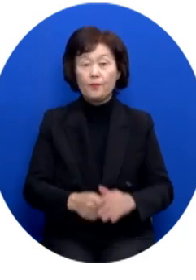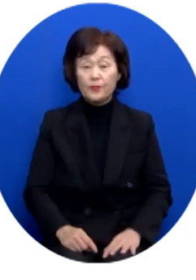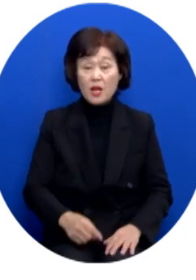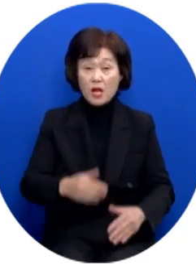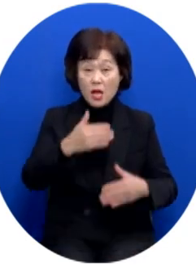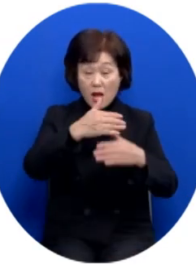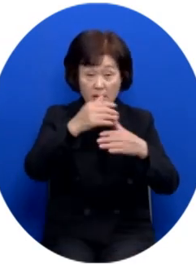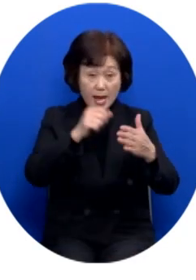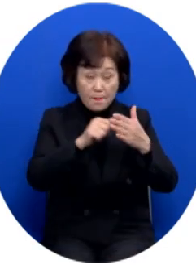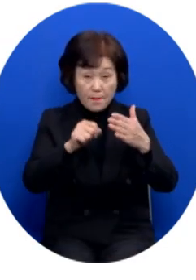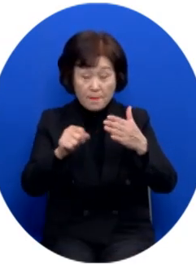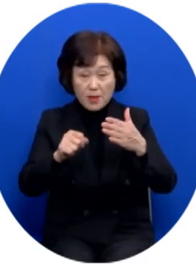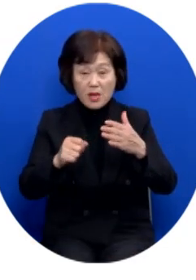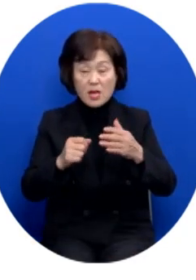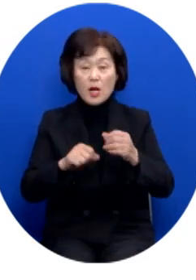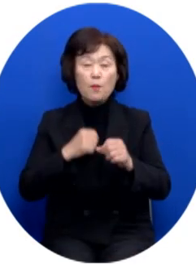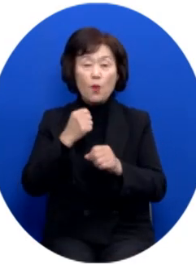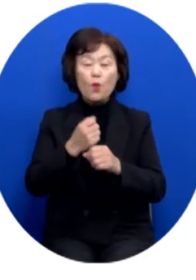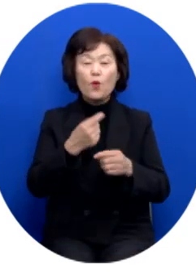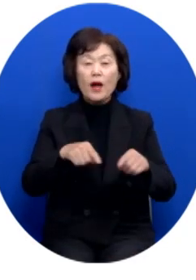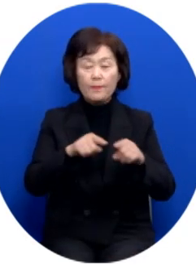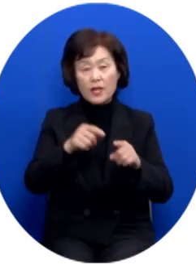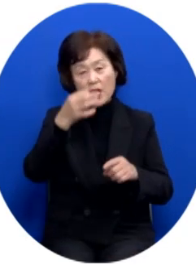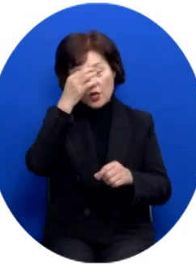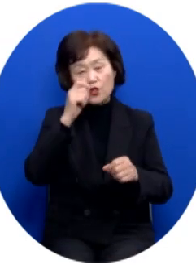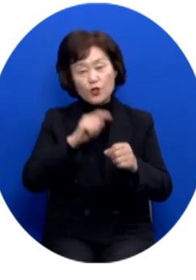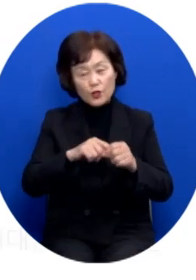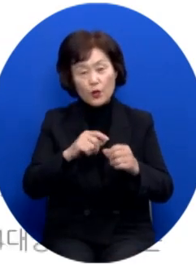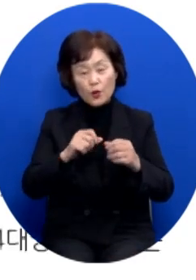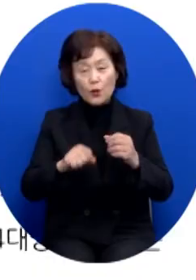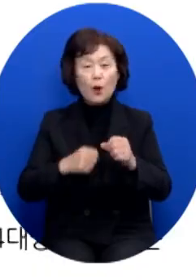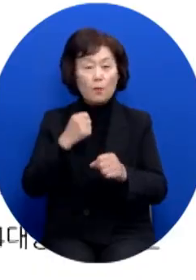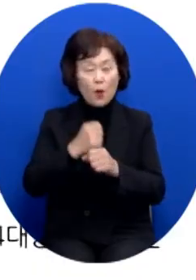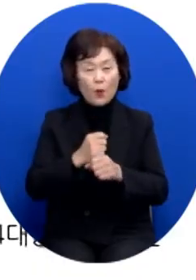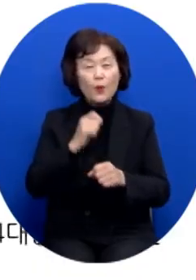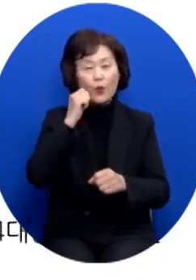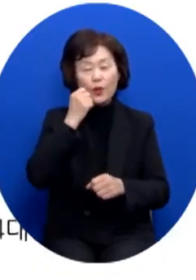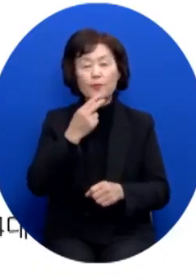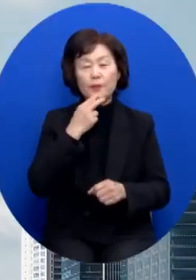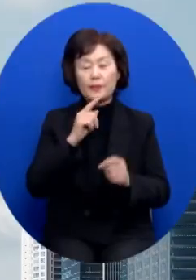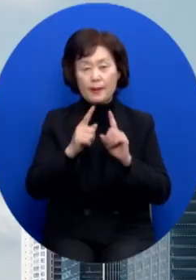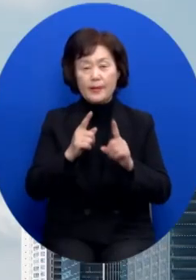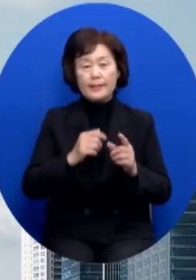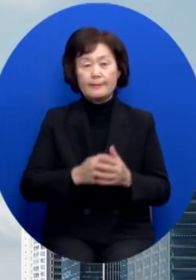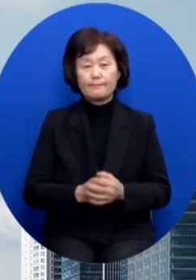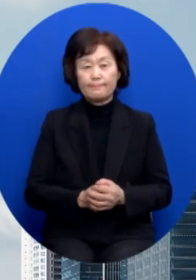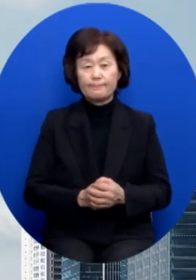담벼락 복원과 관련해서는 기술적으로 복구에 큰 어려움은 없다고 전했습니다.